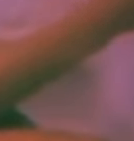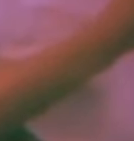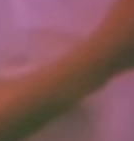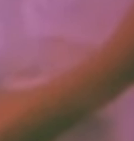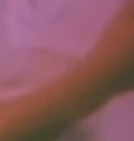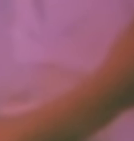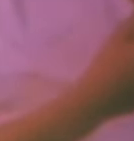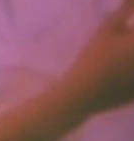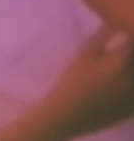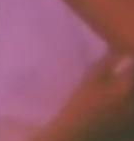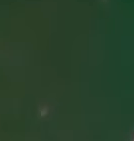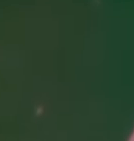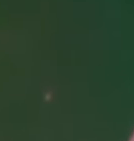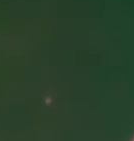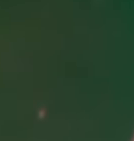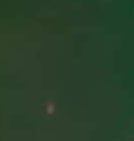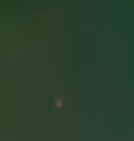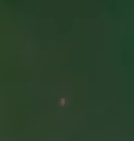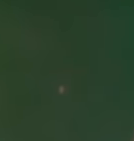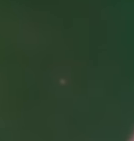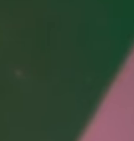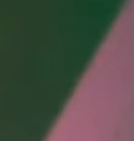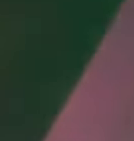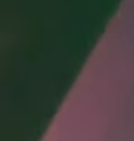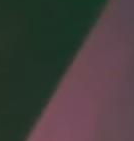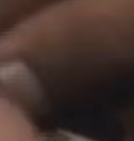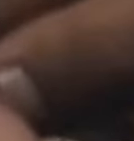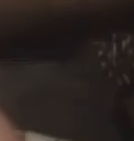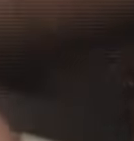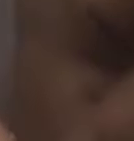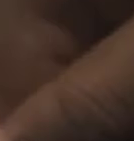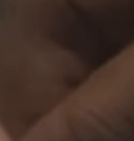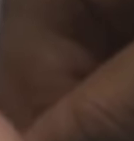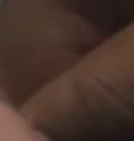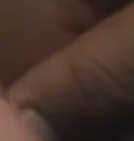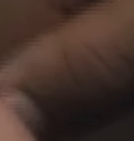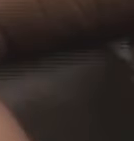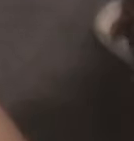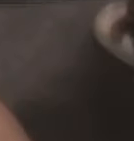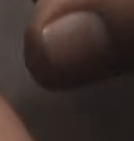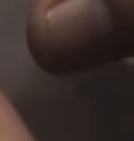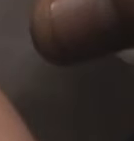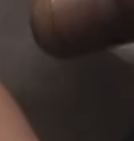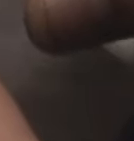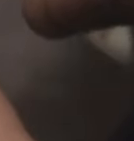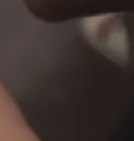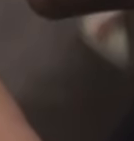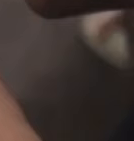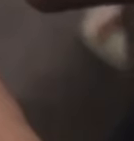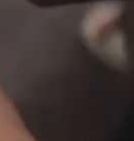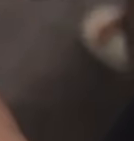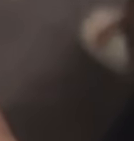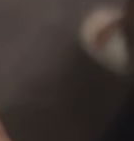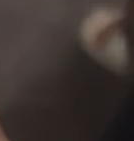di Gor Bendungan Hilir. Saat di perjalanan, sepeda motor yang mereka kendarai menabrak sebuah tiang hingga